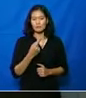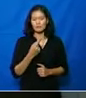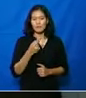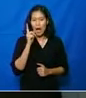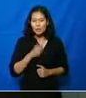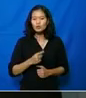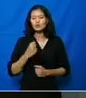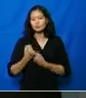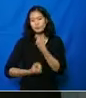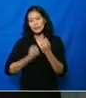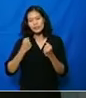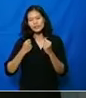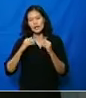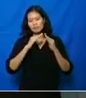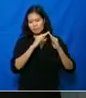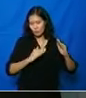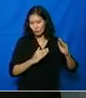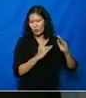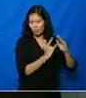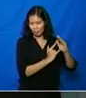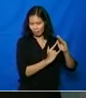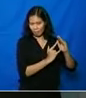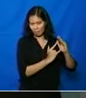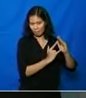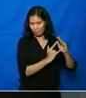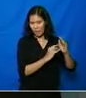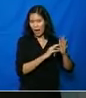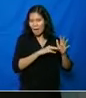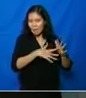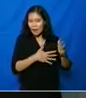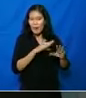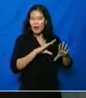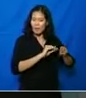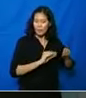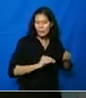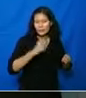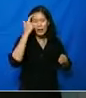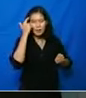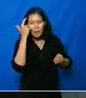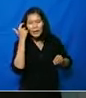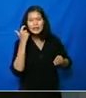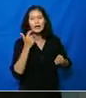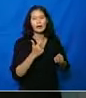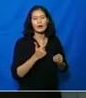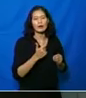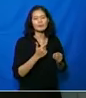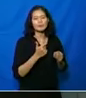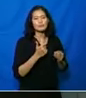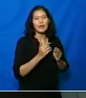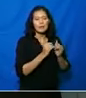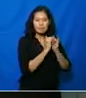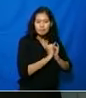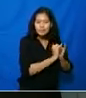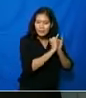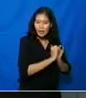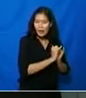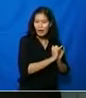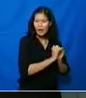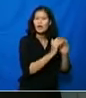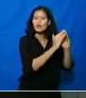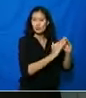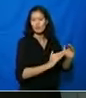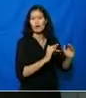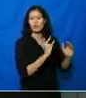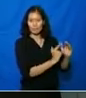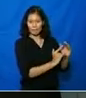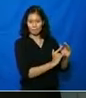maka bekerja dari rumah, belajar dari rumah, beribadat juga di rumah.